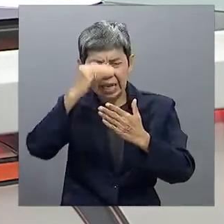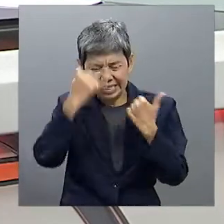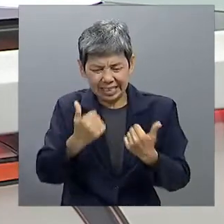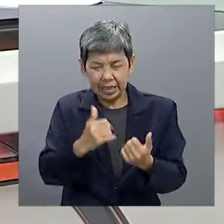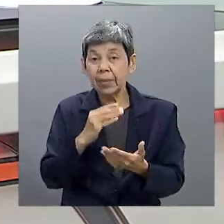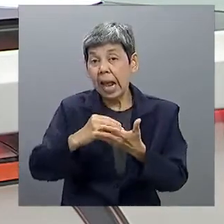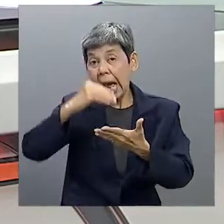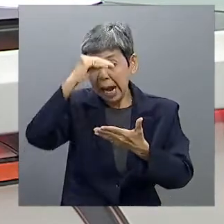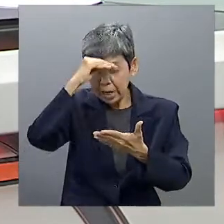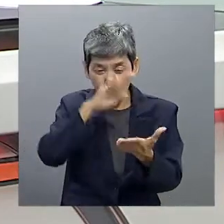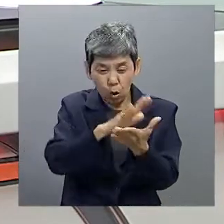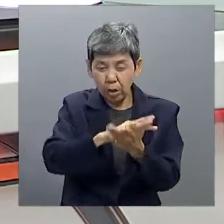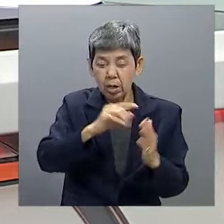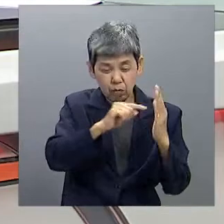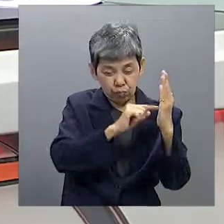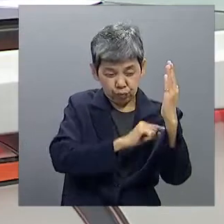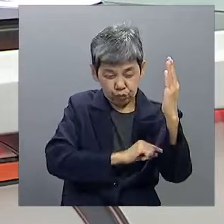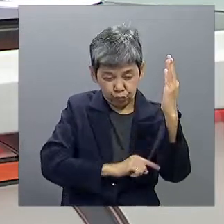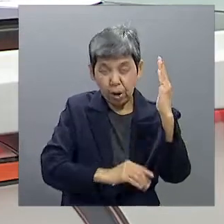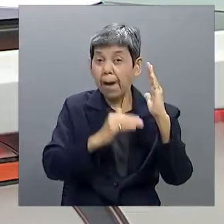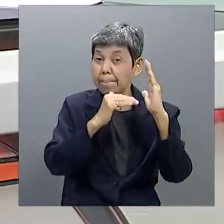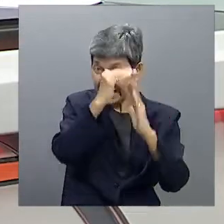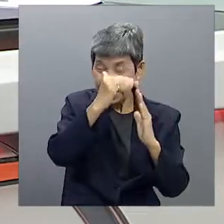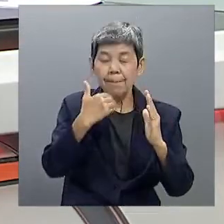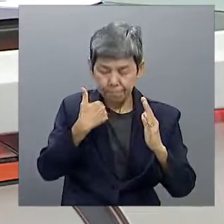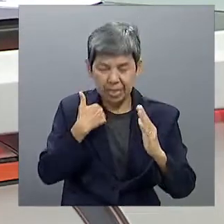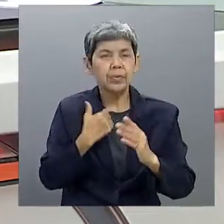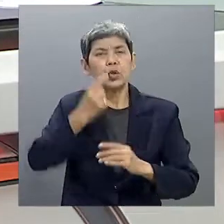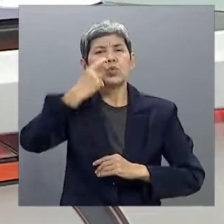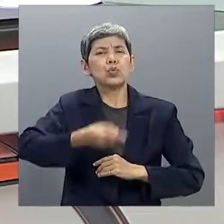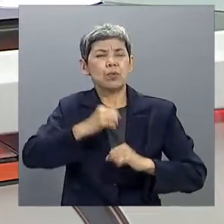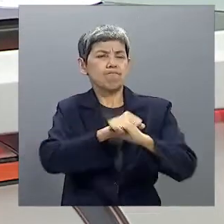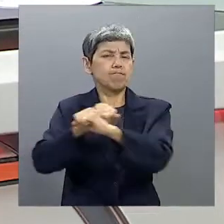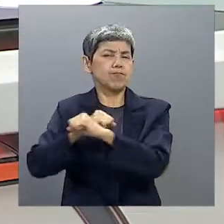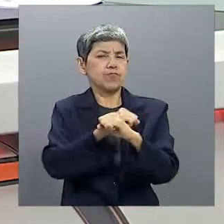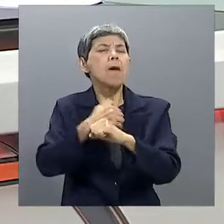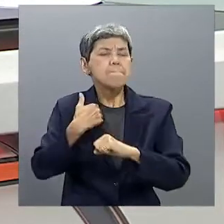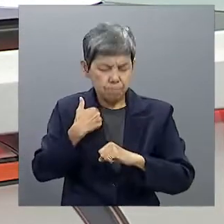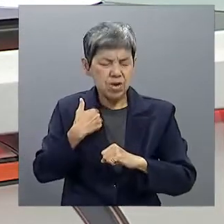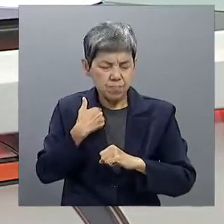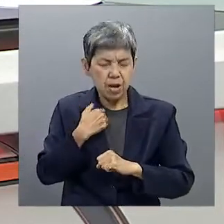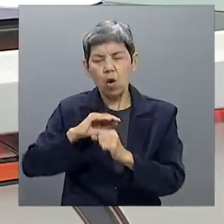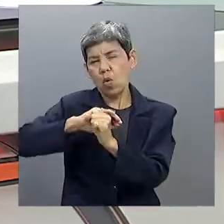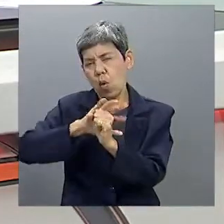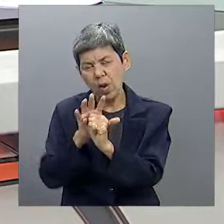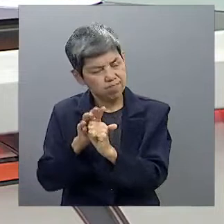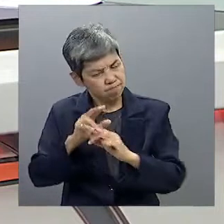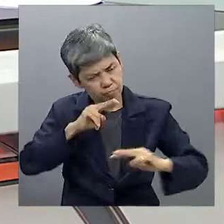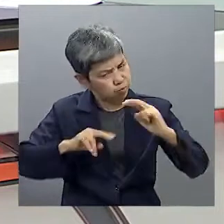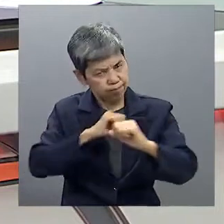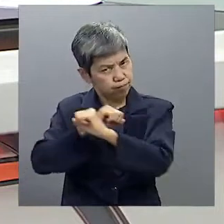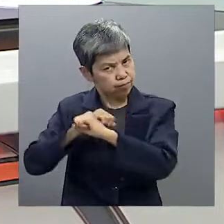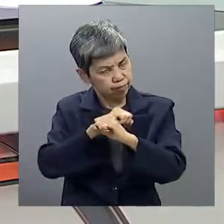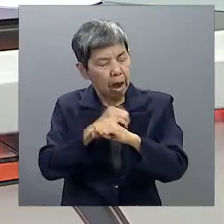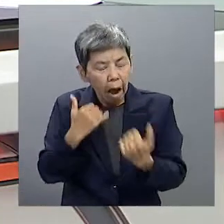ในหลายๆจังหวัดพื้นที่ภาคเหนือก็ยังคงมาตรการคุมเข้มป้องกันการติดเชื้อเข้า 19กันอย่างต่อเนื่องนะคะหลังจากที่